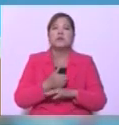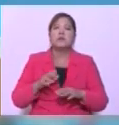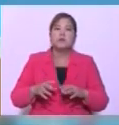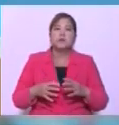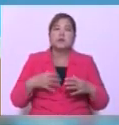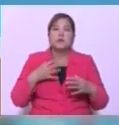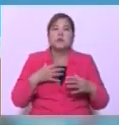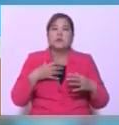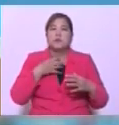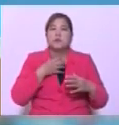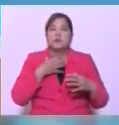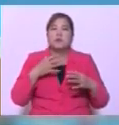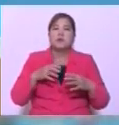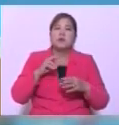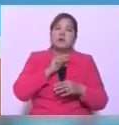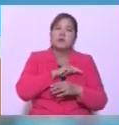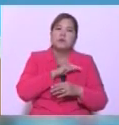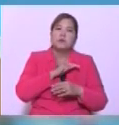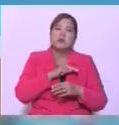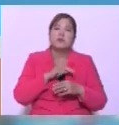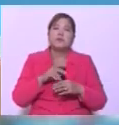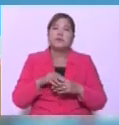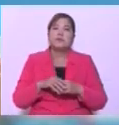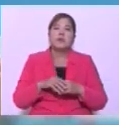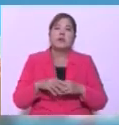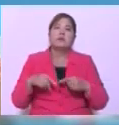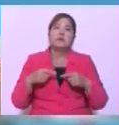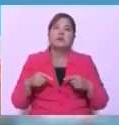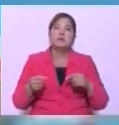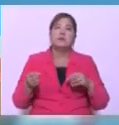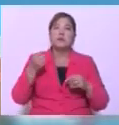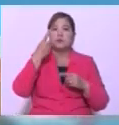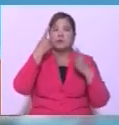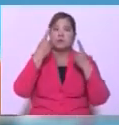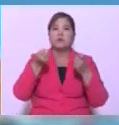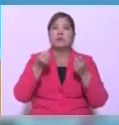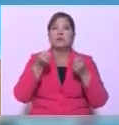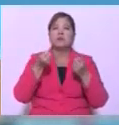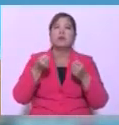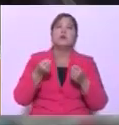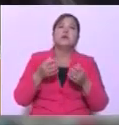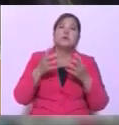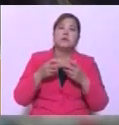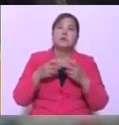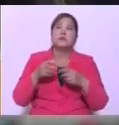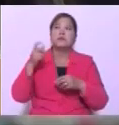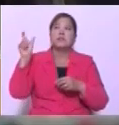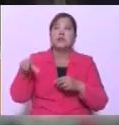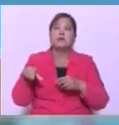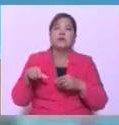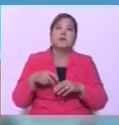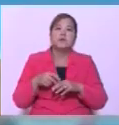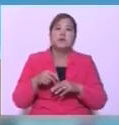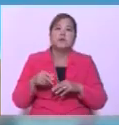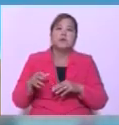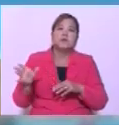работа, которая, может быть, не видна средствам массовой информации, поскольку я получаю информацию, я вообще читающий человек, поэтому нахожусь постоянно в